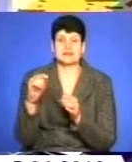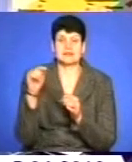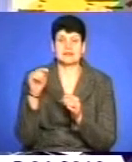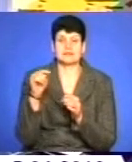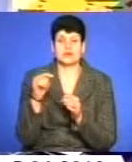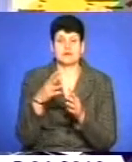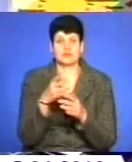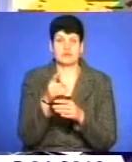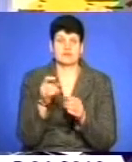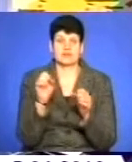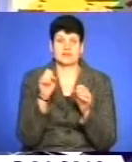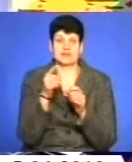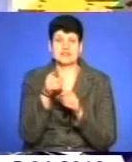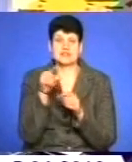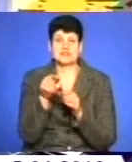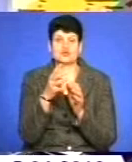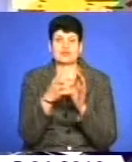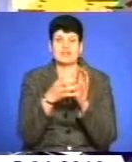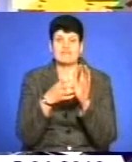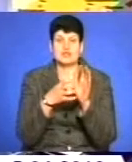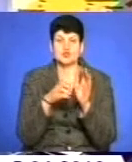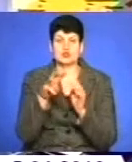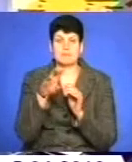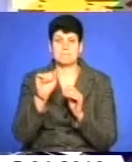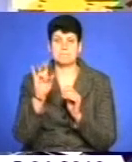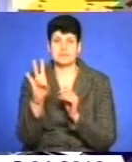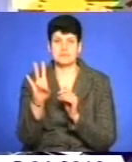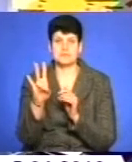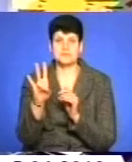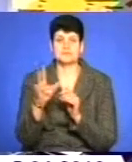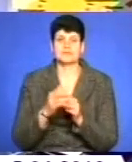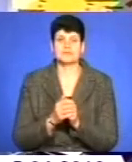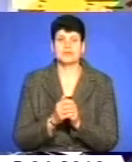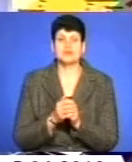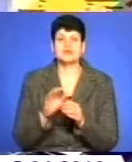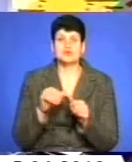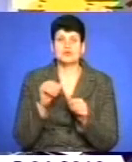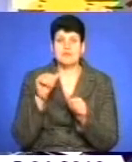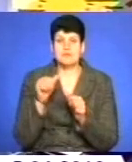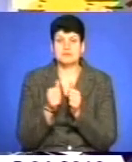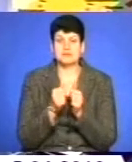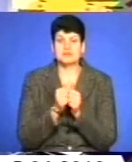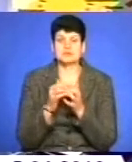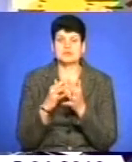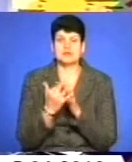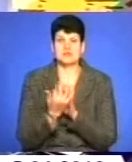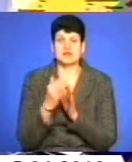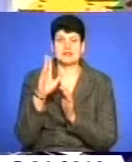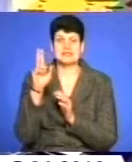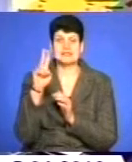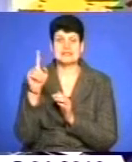мін та снарядів. Складною залишається ситуація на Світлодарській дузі, де, зокрема, поблизу населених пунктів